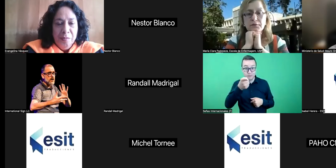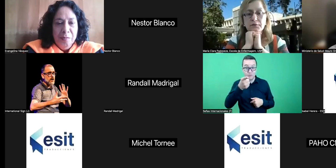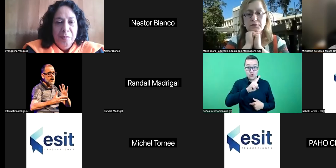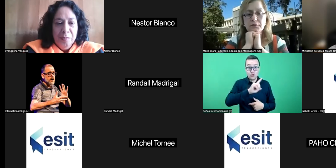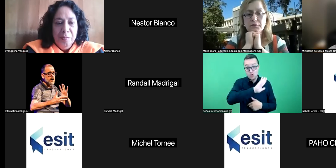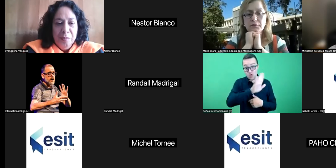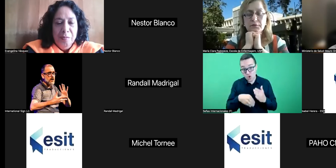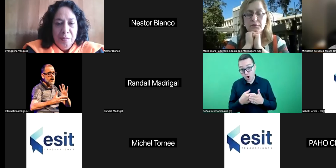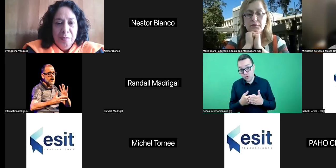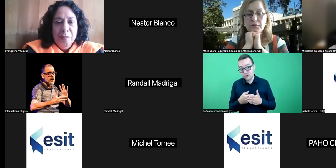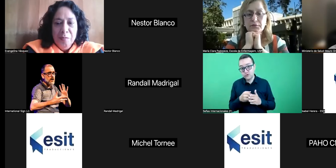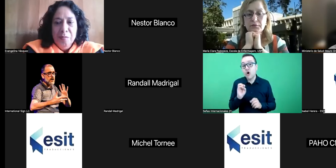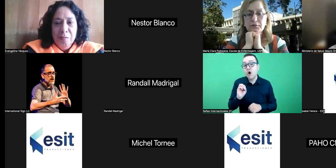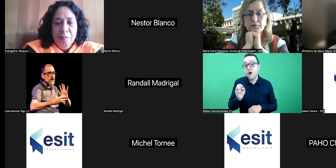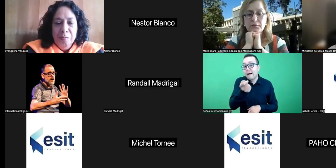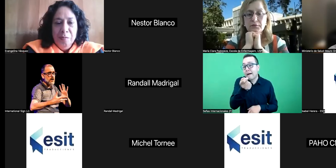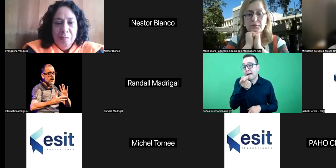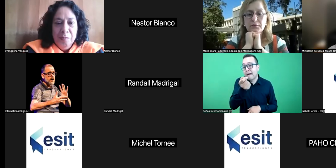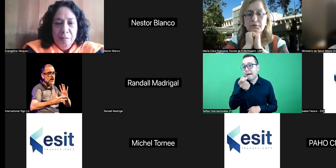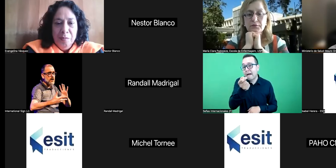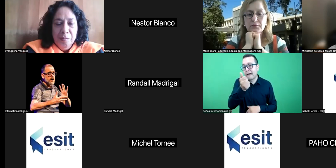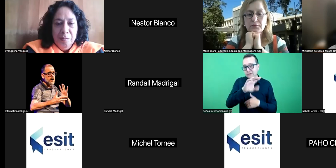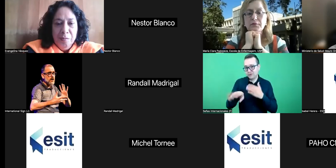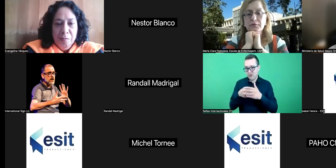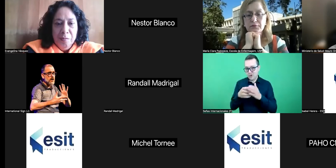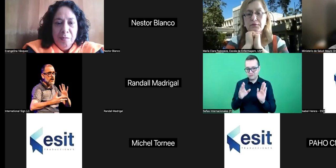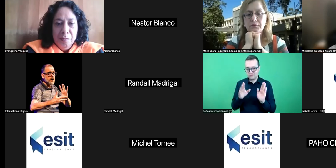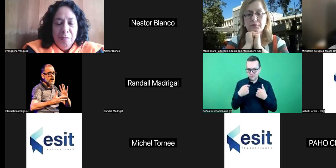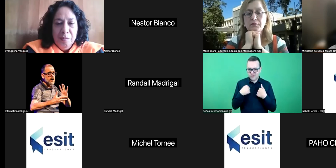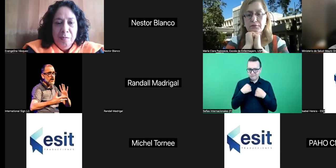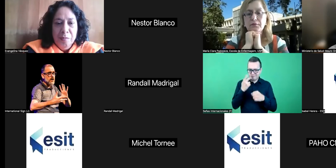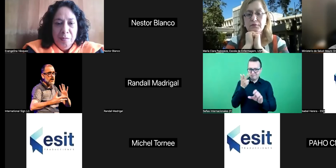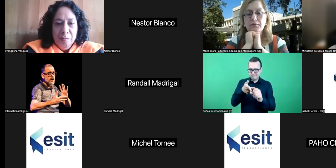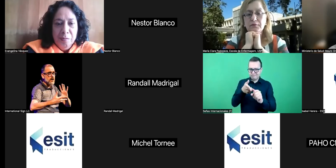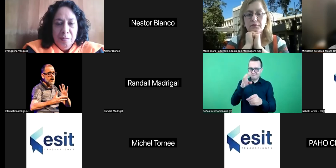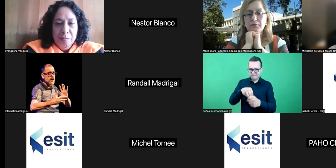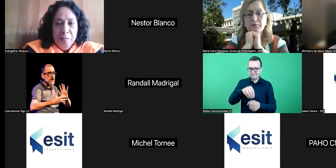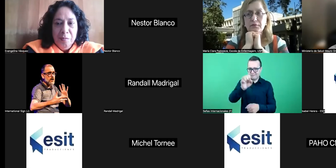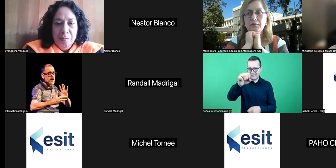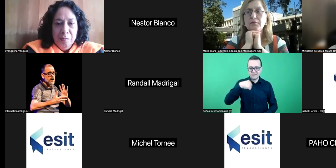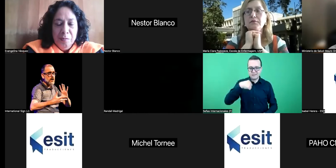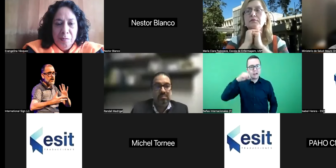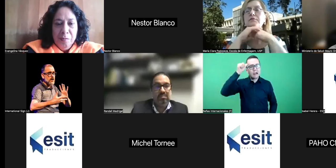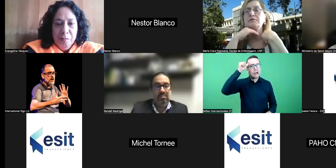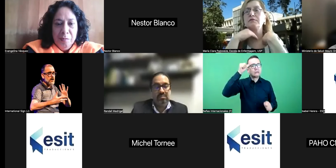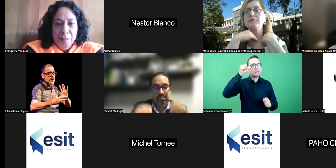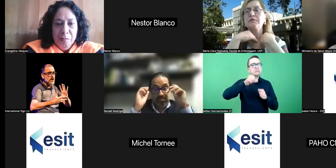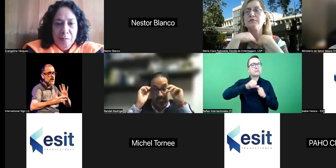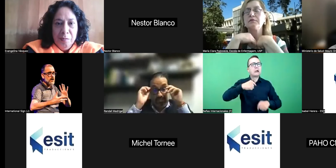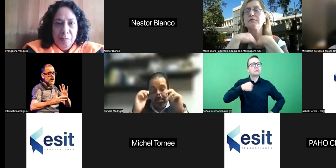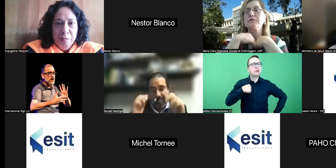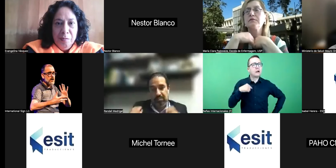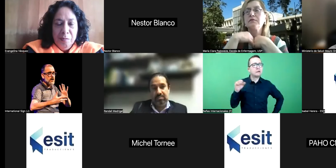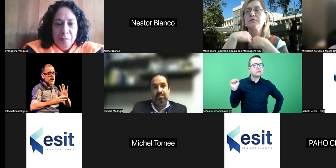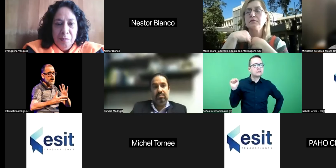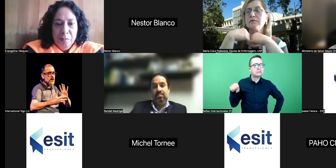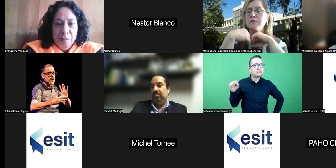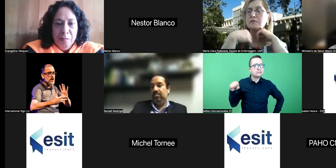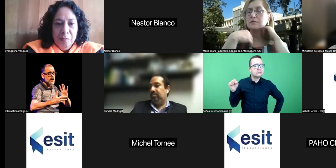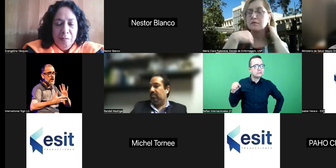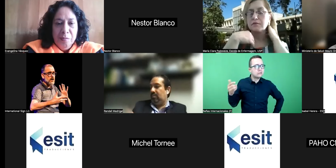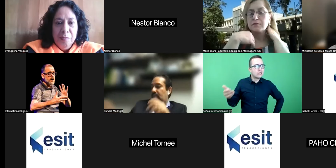ou presque tous, et je inclus aussi, nous rappelons de certaines expériences